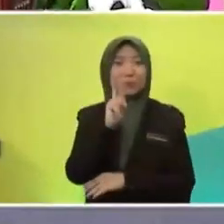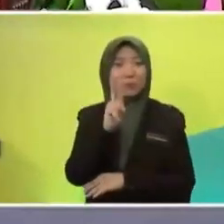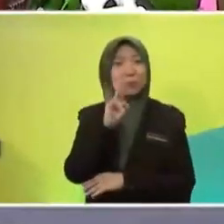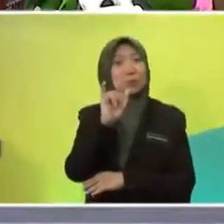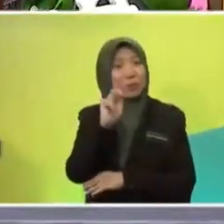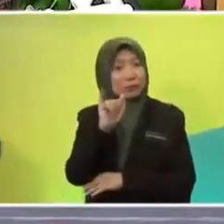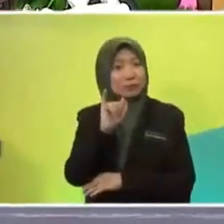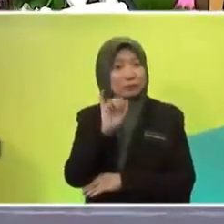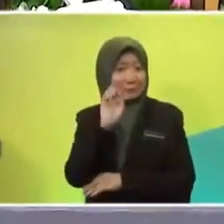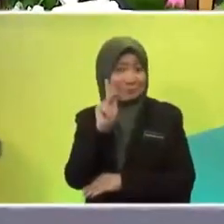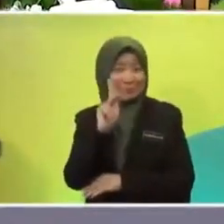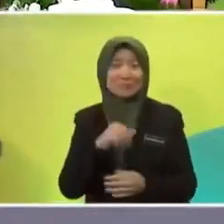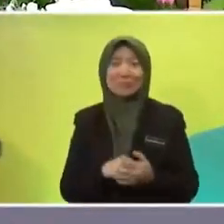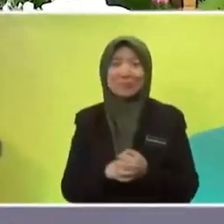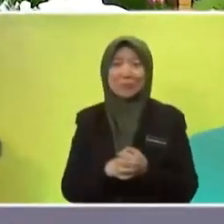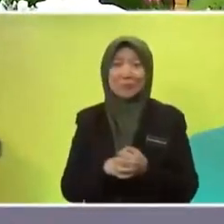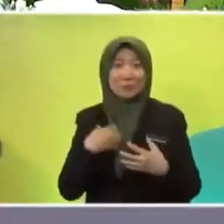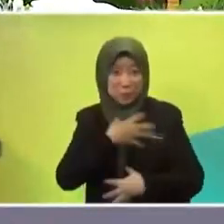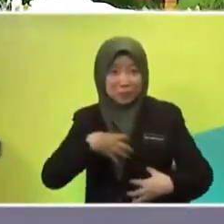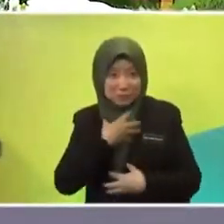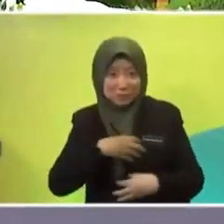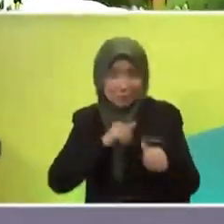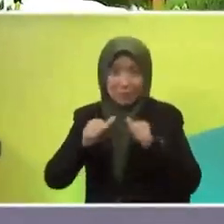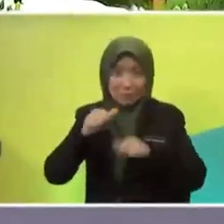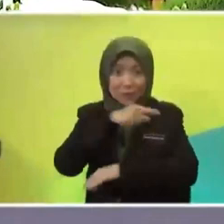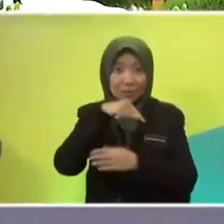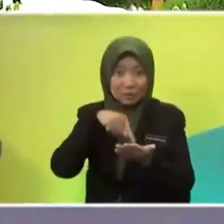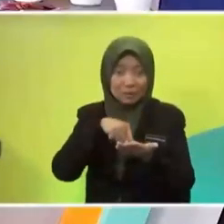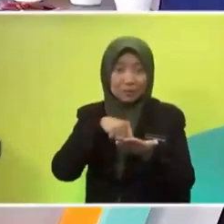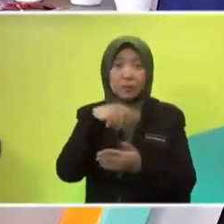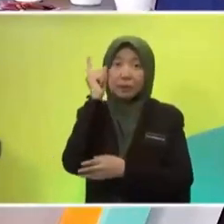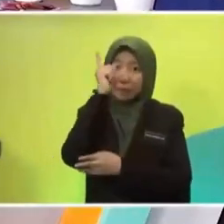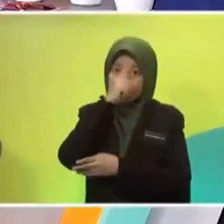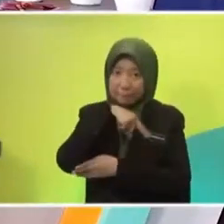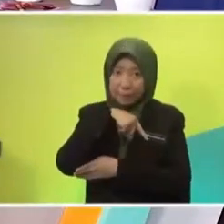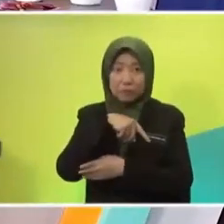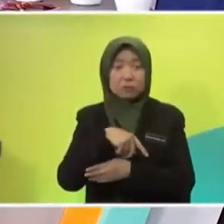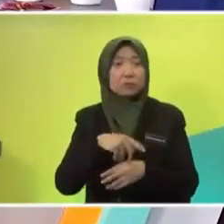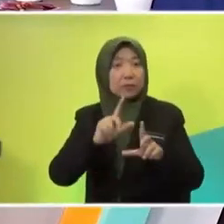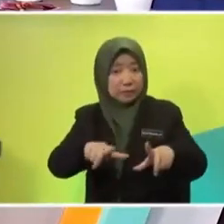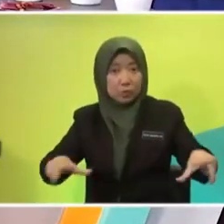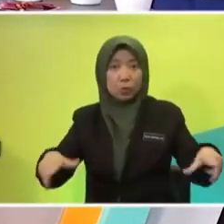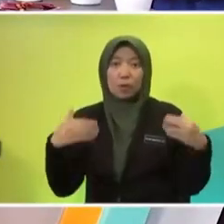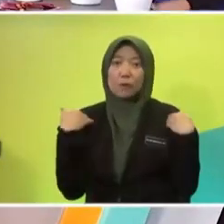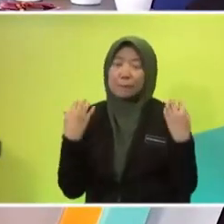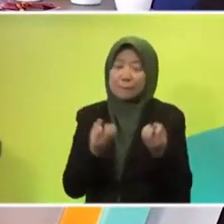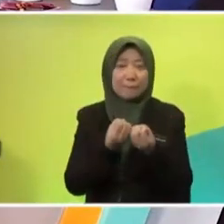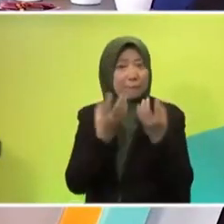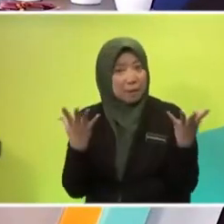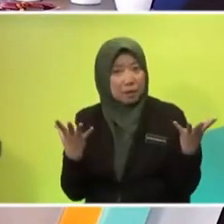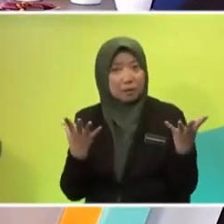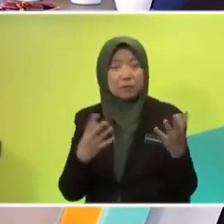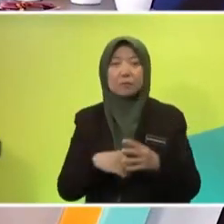Wah, menariknya aktiviti kita pada hari ini. Kalau kita tengok kat depan ni murid-murid, banyak sekali